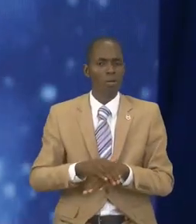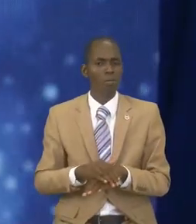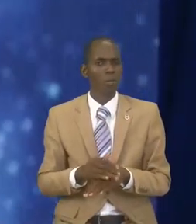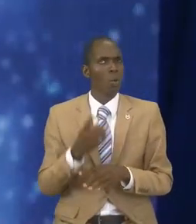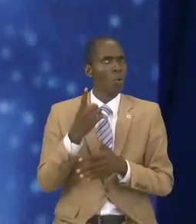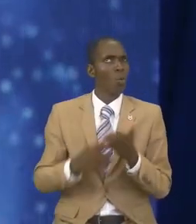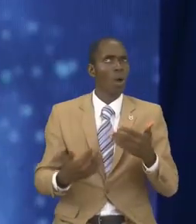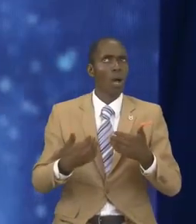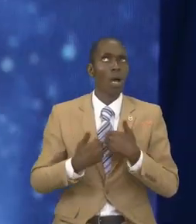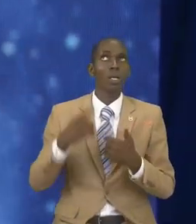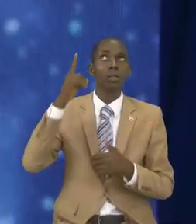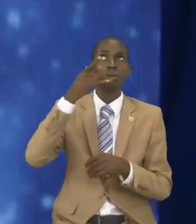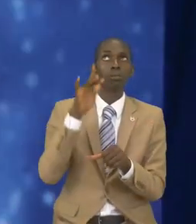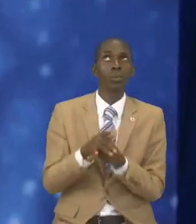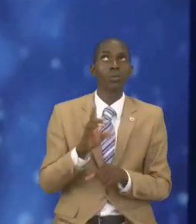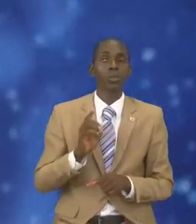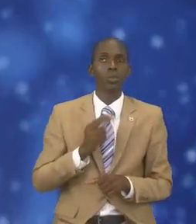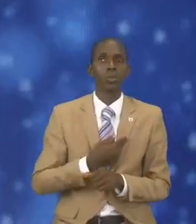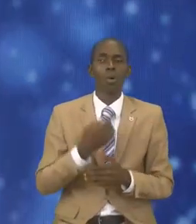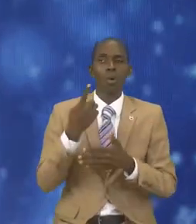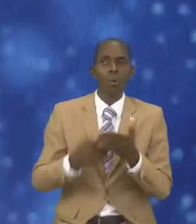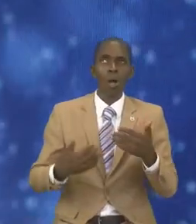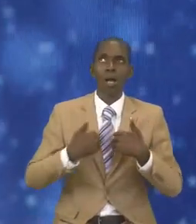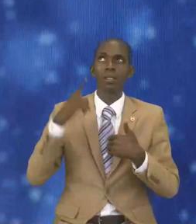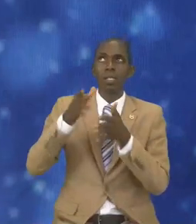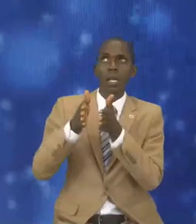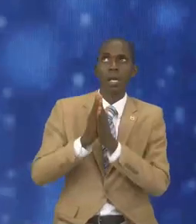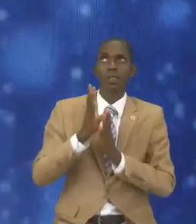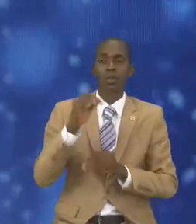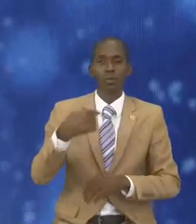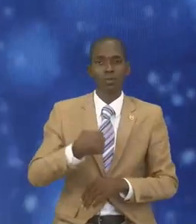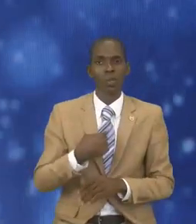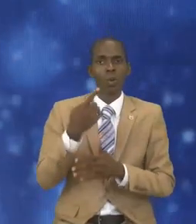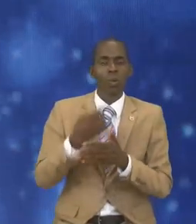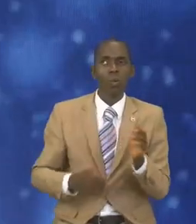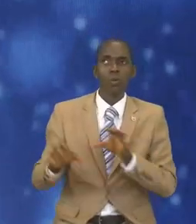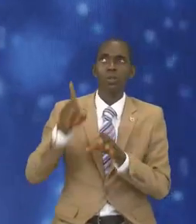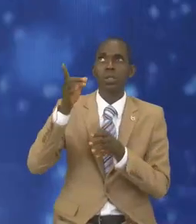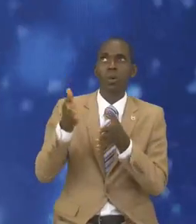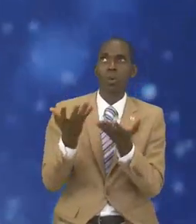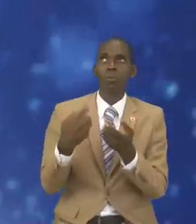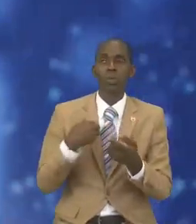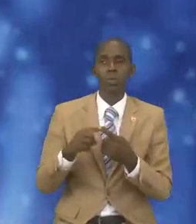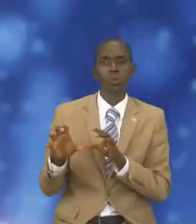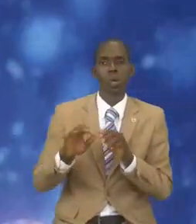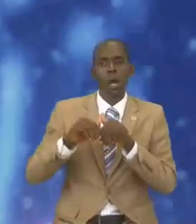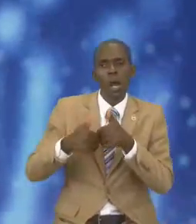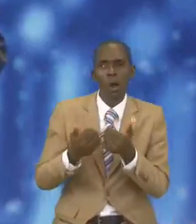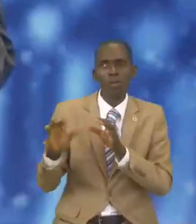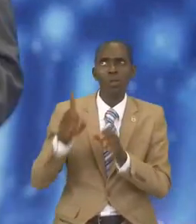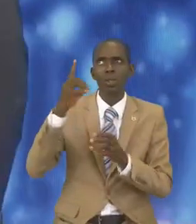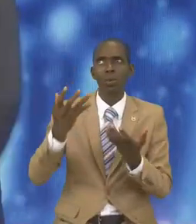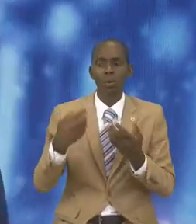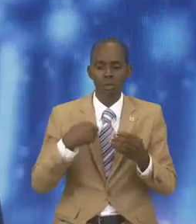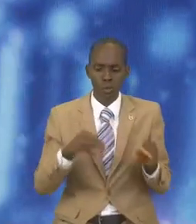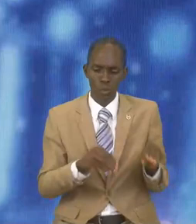sur qu'est-ce qu'il a dit, qu'est-ce qu'il a promis, qu'est-ce qu'il demande de moi, qu'est-ce qu'il veut que je fasse, comment est-ce qu'il veut que